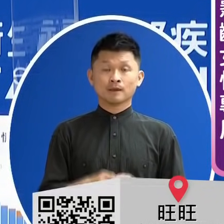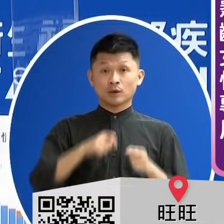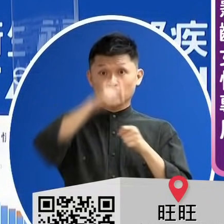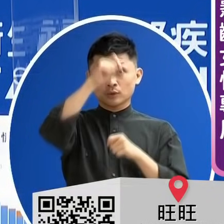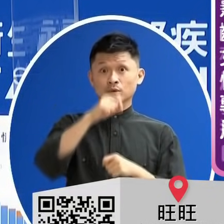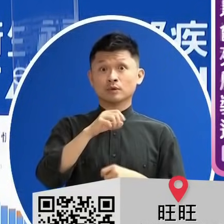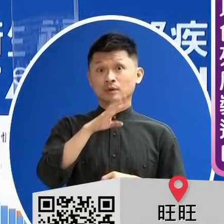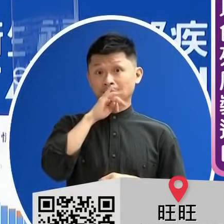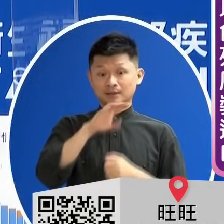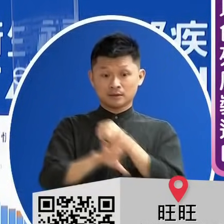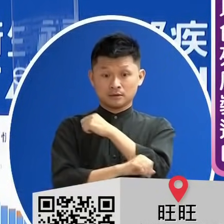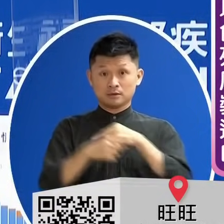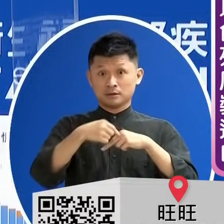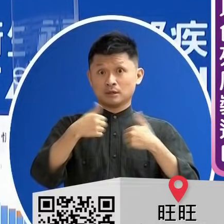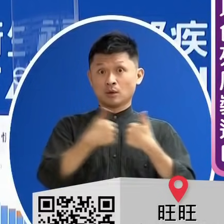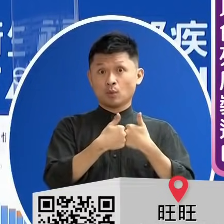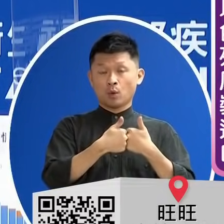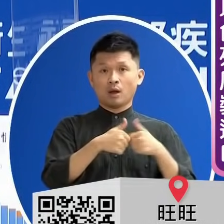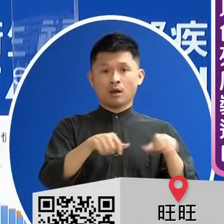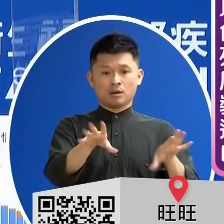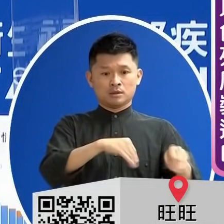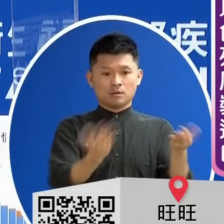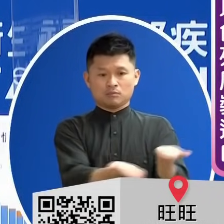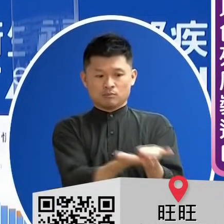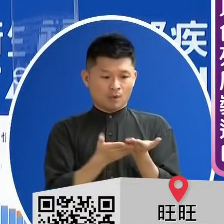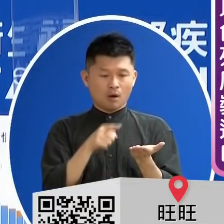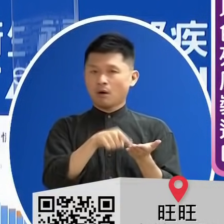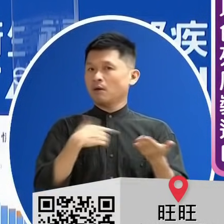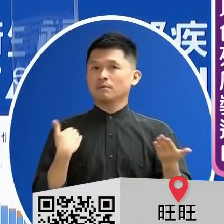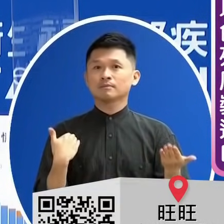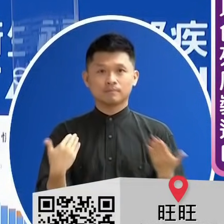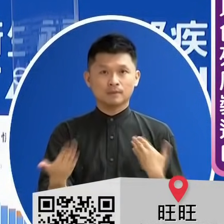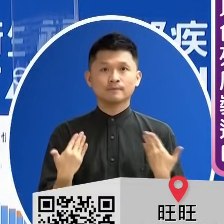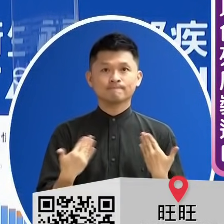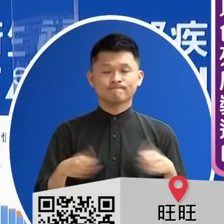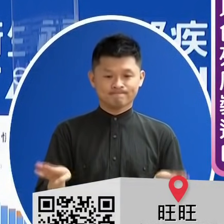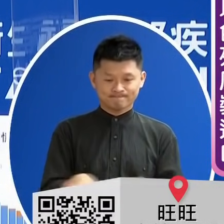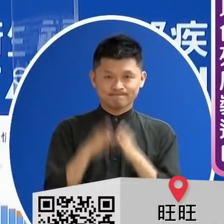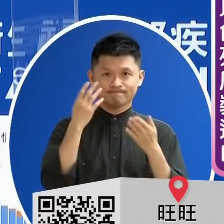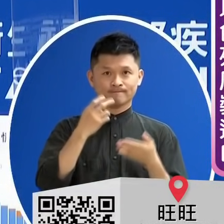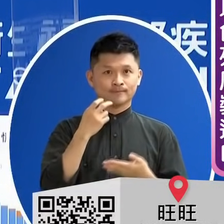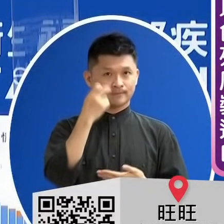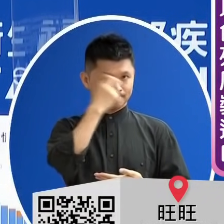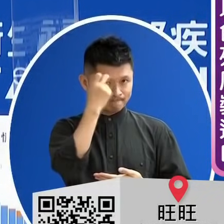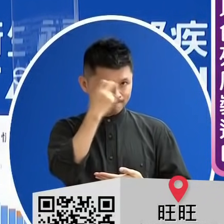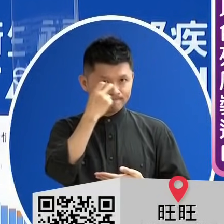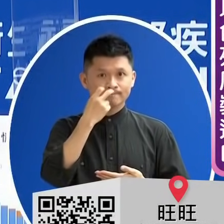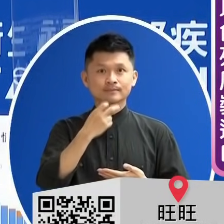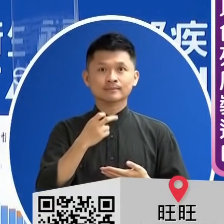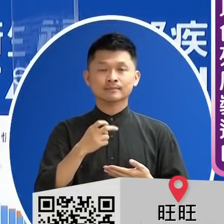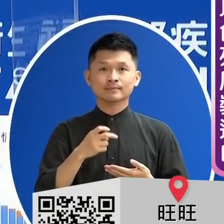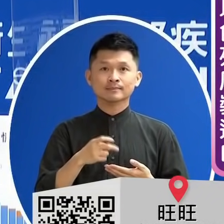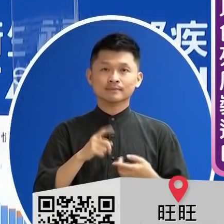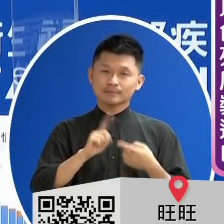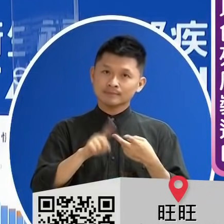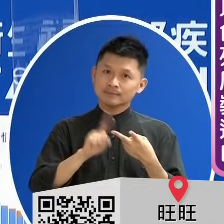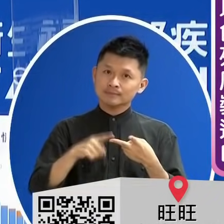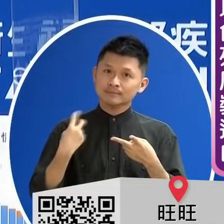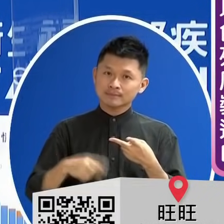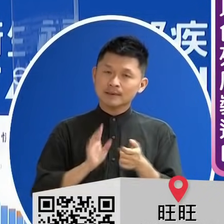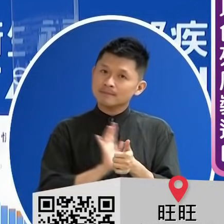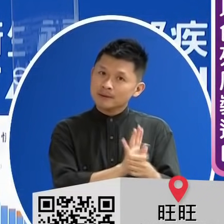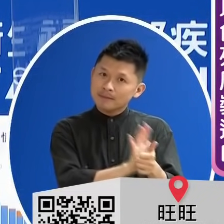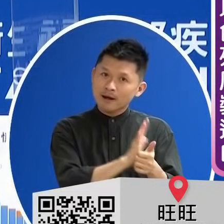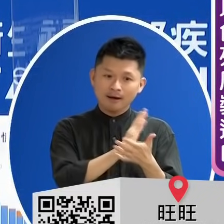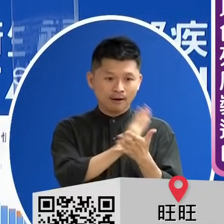这边送出来的案子就很具体，好，那就给开始进行相关的一些。不管是我们说审查也好或协助